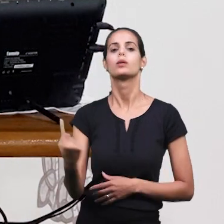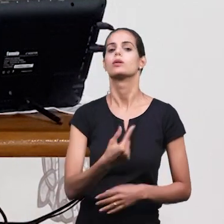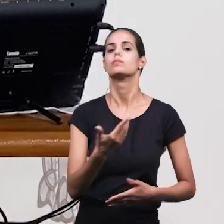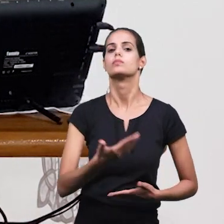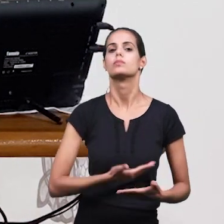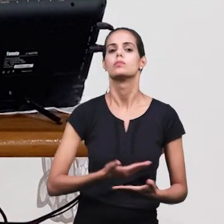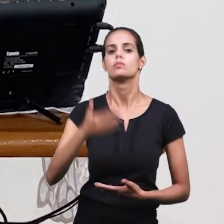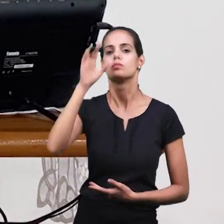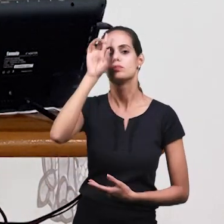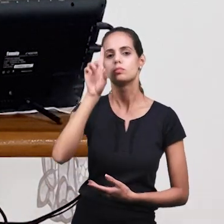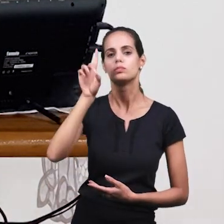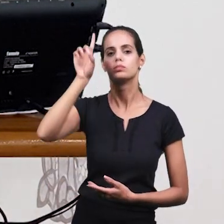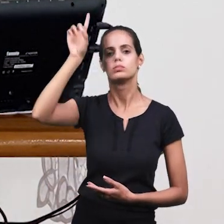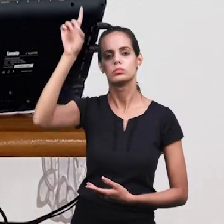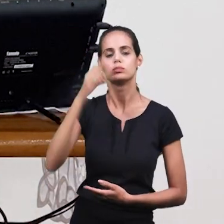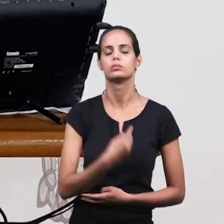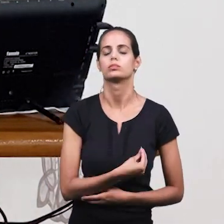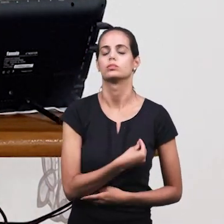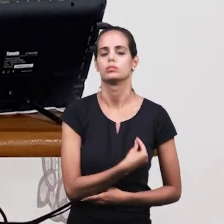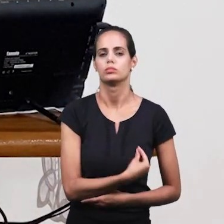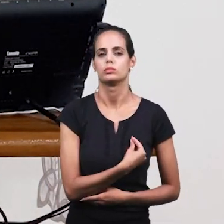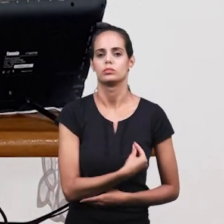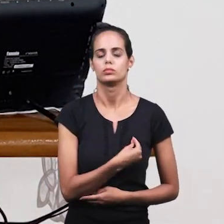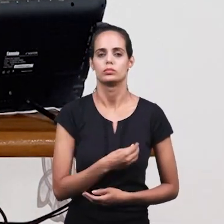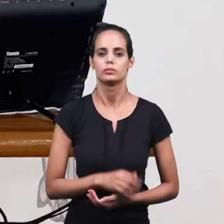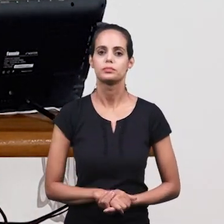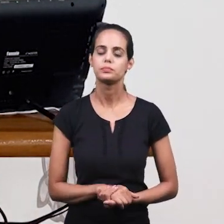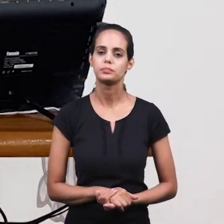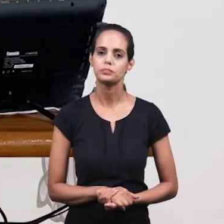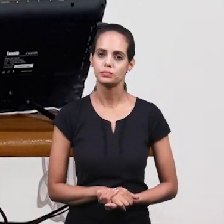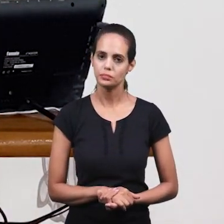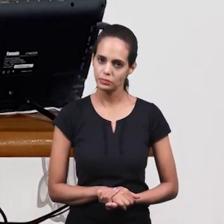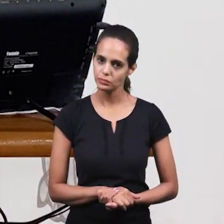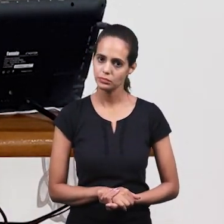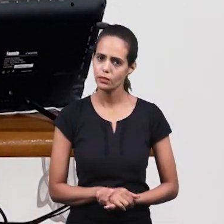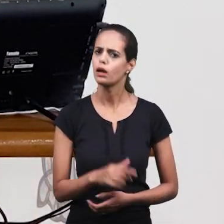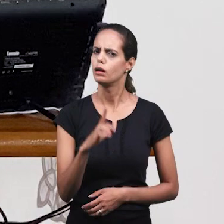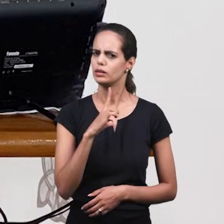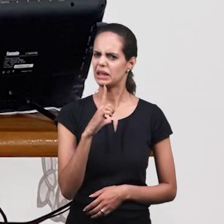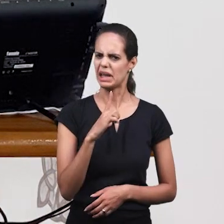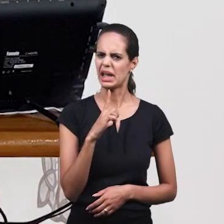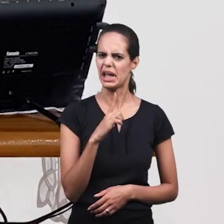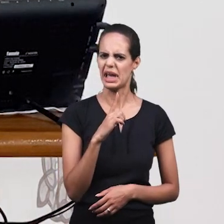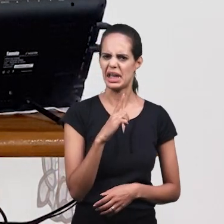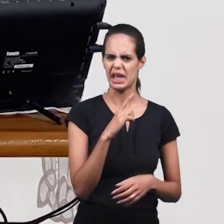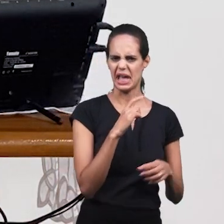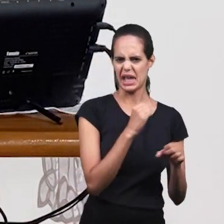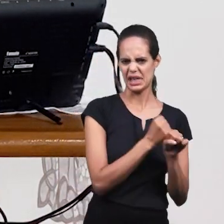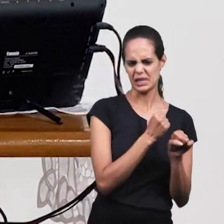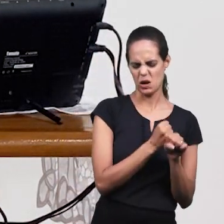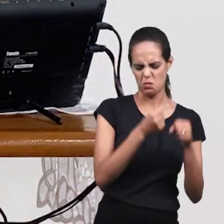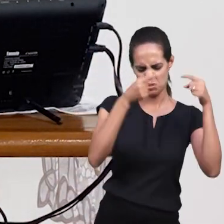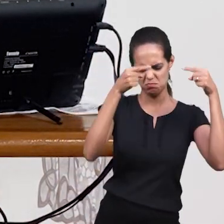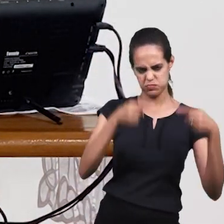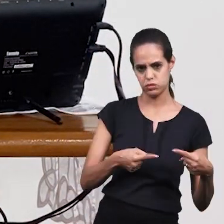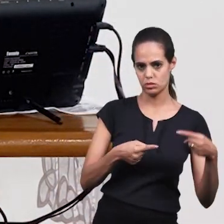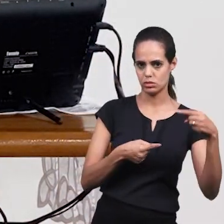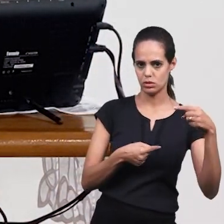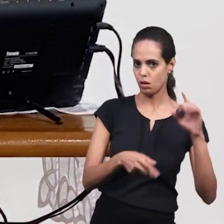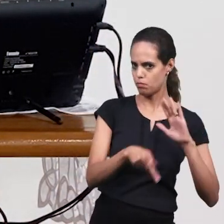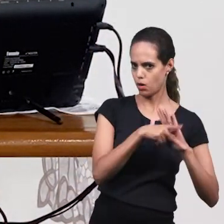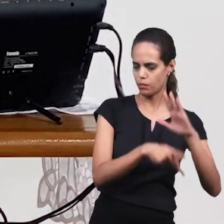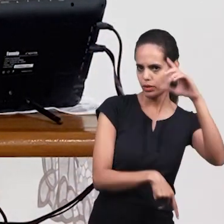lève, il y a une œuvre de l'adversaire de nos âmes qui essaie d'enlever la joie du salut dans